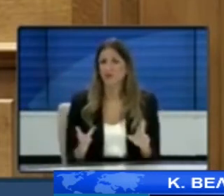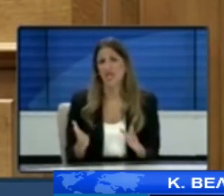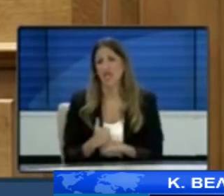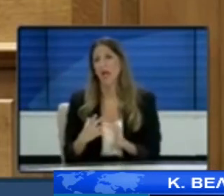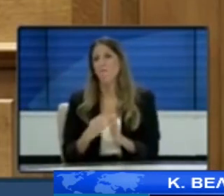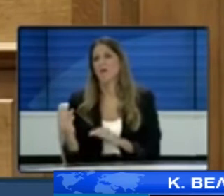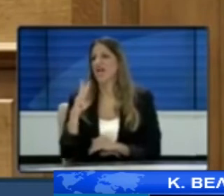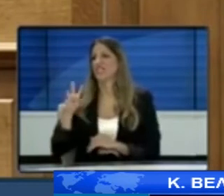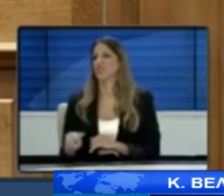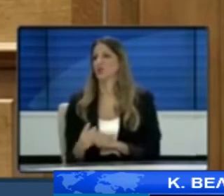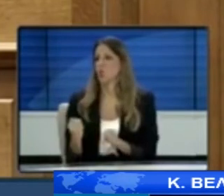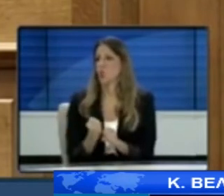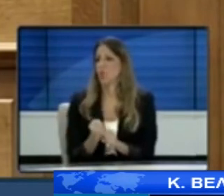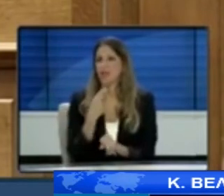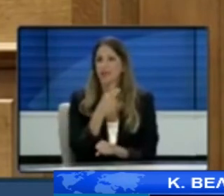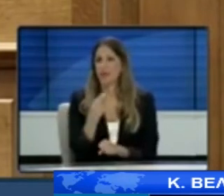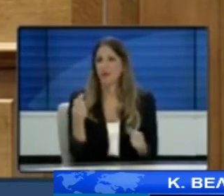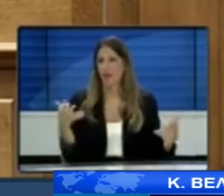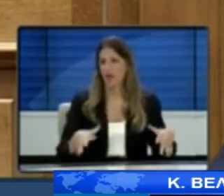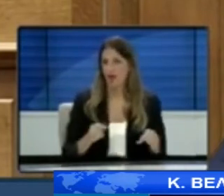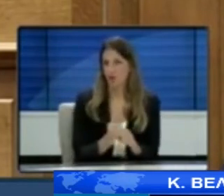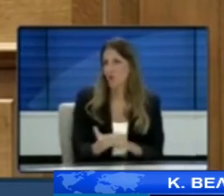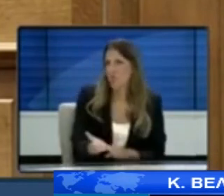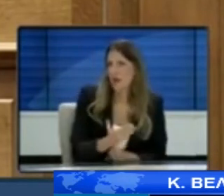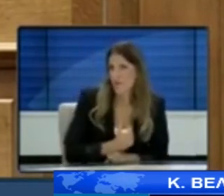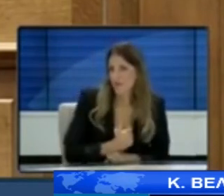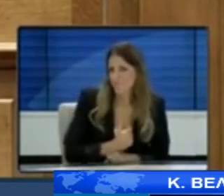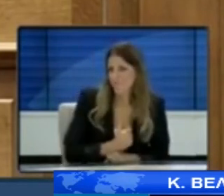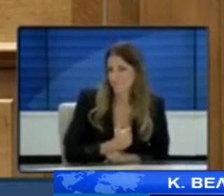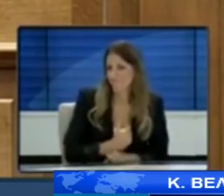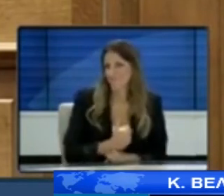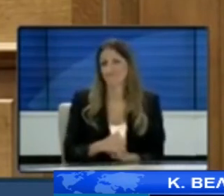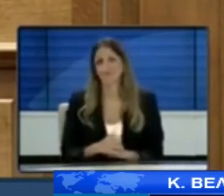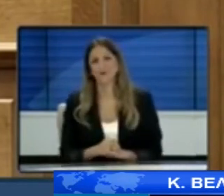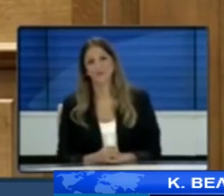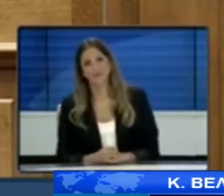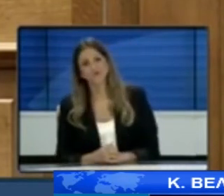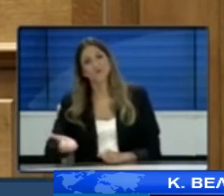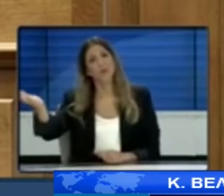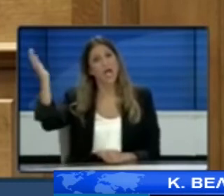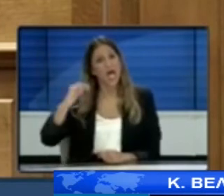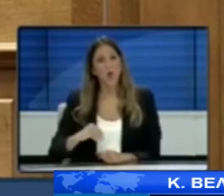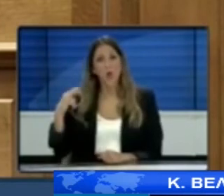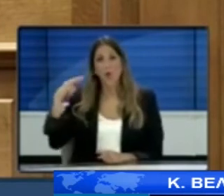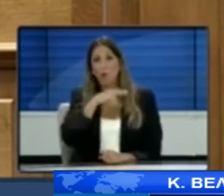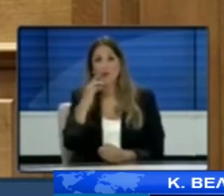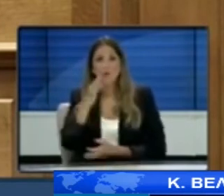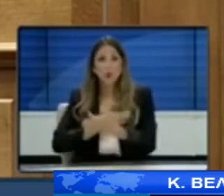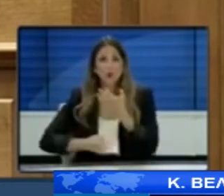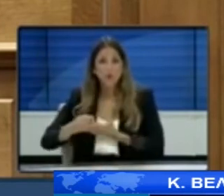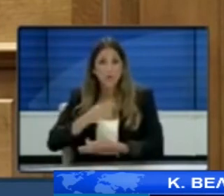ημέρα, δεν είσαι άνεργος. Πλήρωσα, είπε ο Πρωθυπουργός, η κυβέρνηση και χειροκρότησαν οι κύριοι της Νέας Δημοκρατίας το Δέλτα